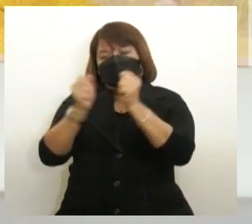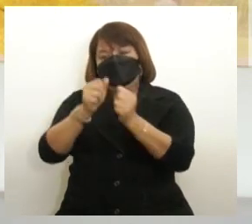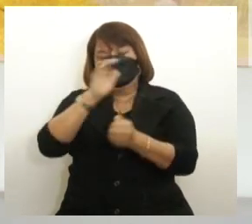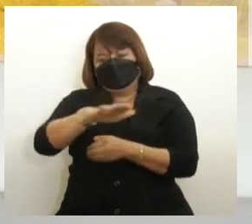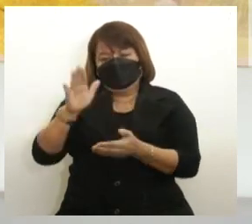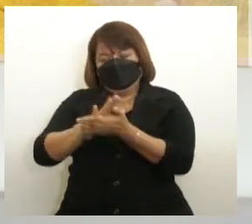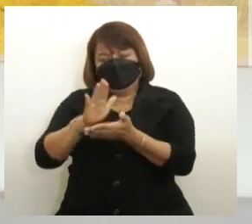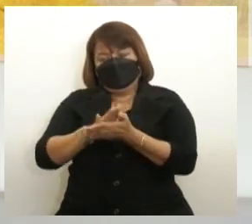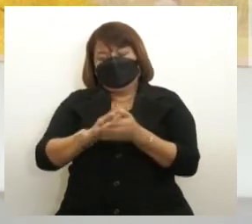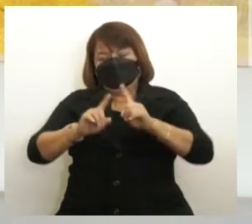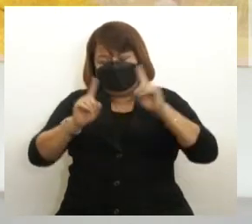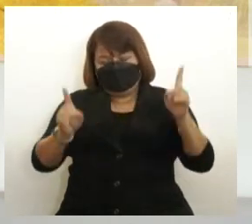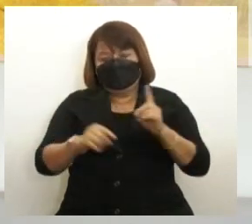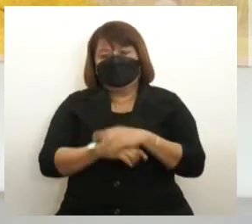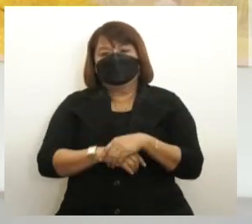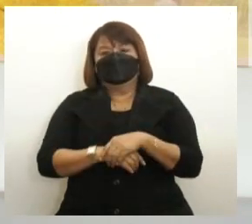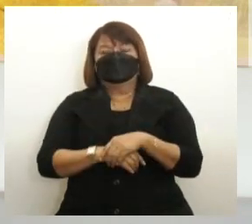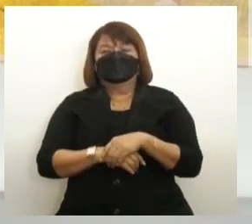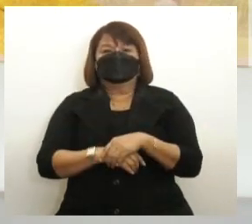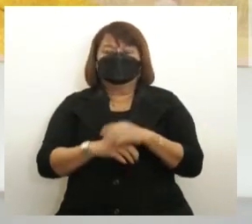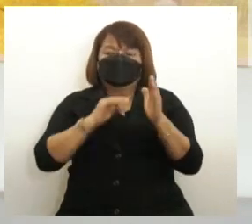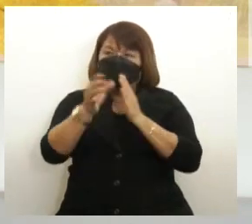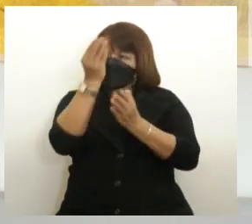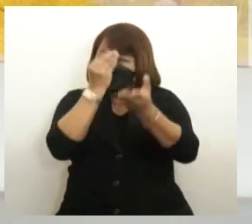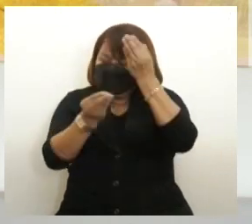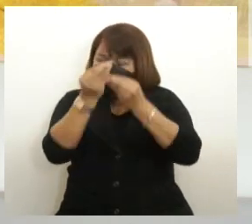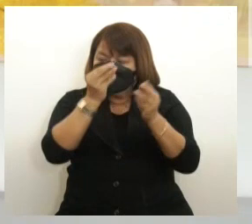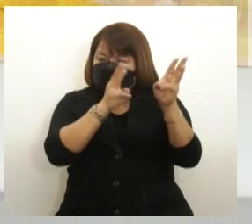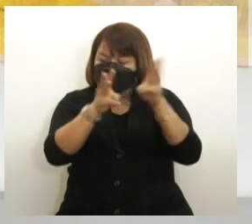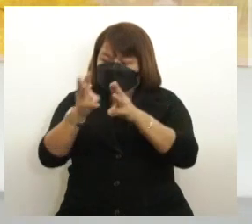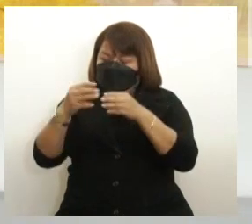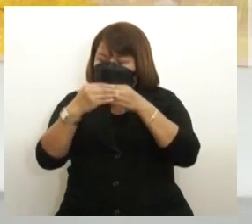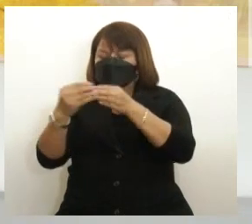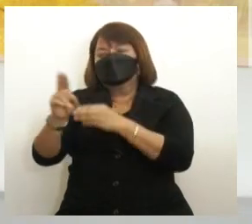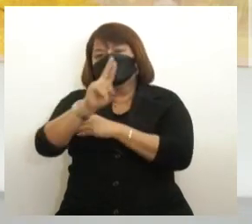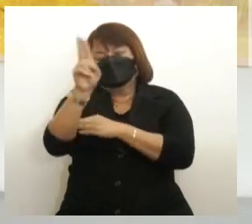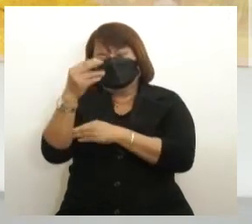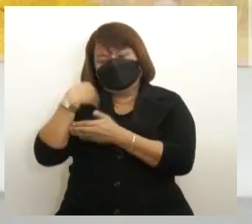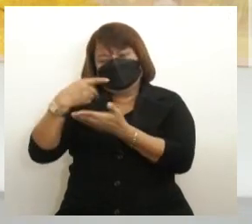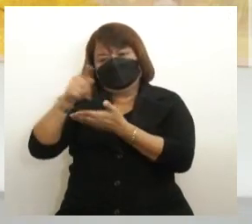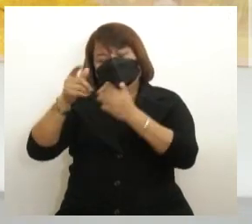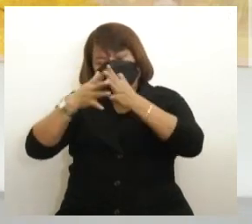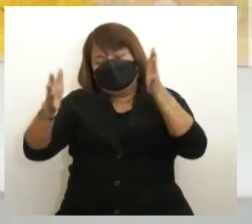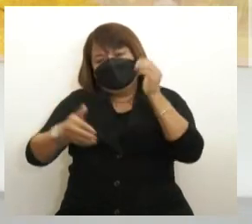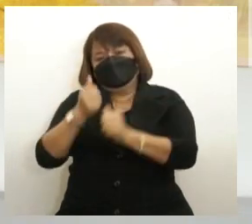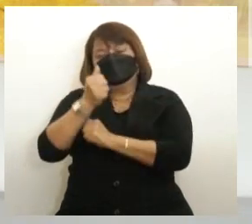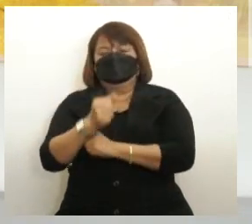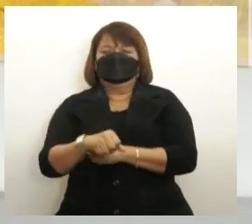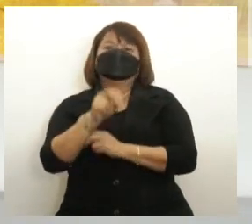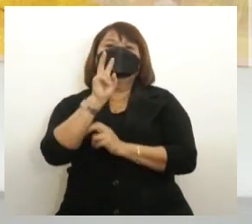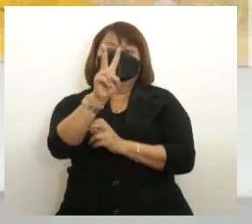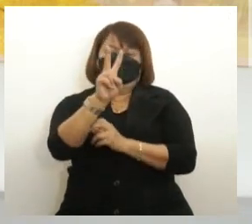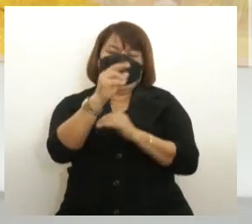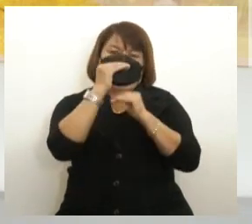างๆได้ศึกษาและแนวทางนำไปใช้ให้เกิดประโยชน์สูงสุดและประการที่2ครับในห่วงเวล